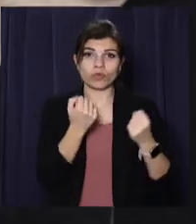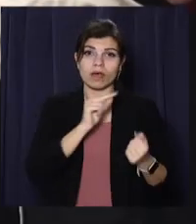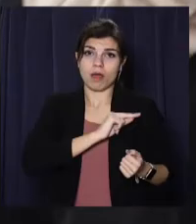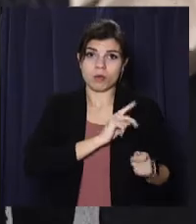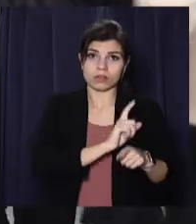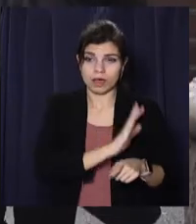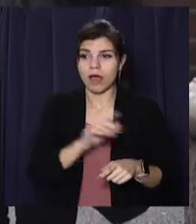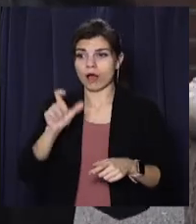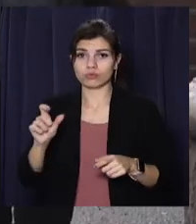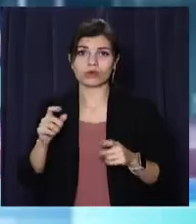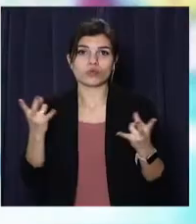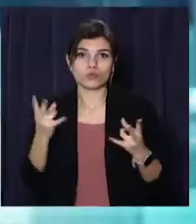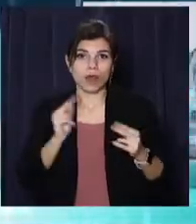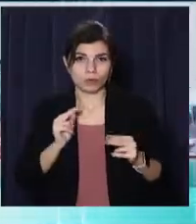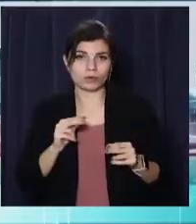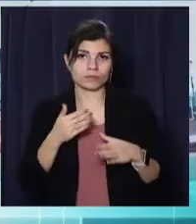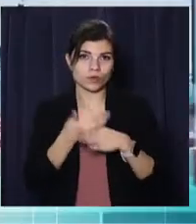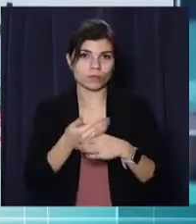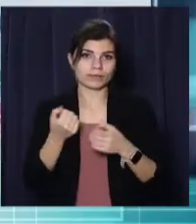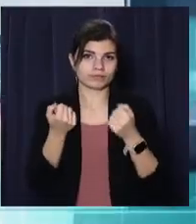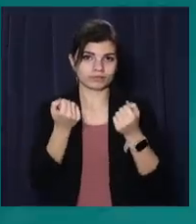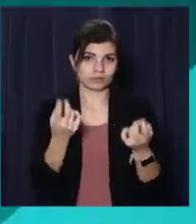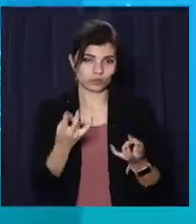News, телеканал «Відкритий».